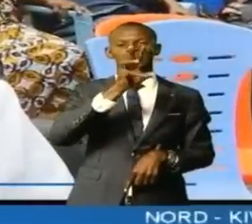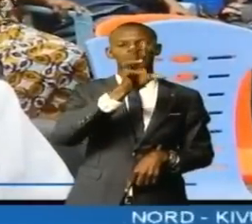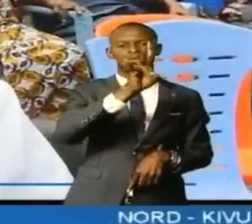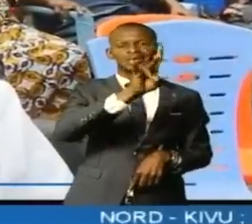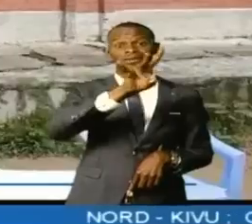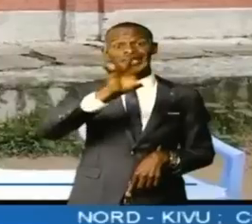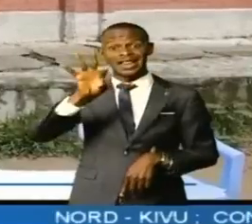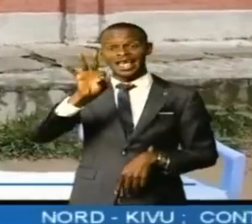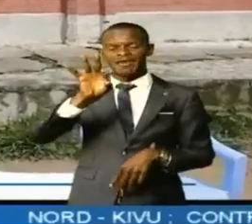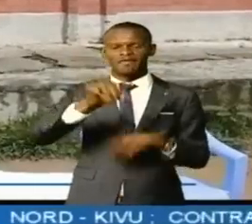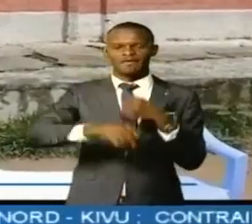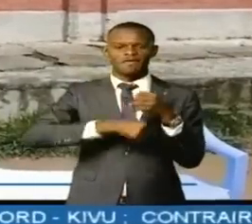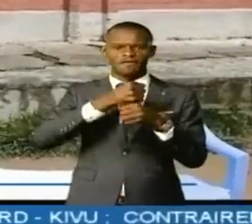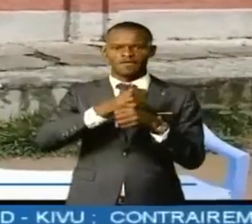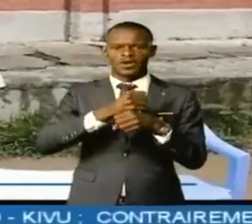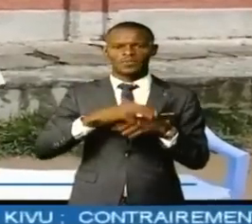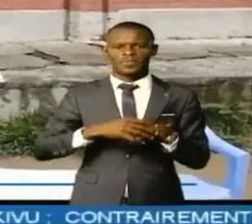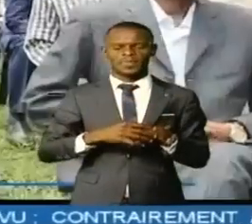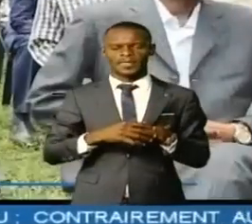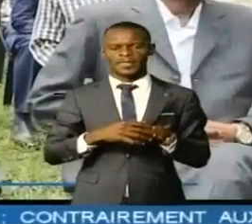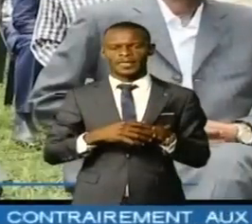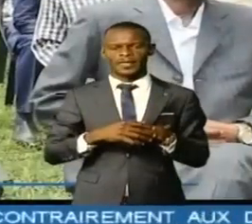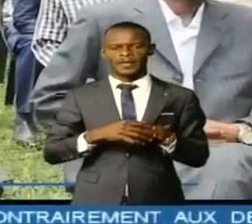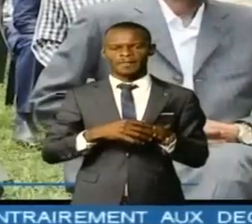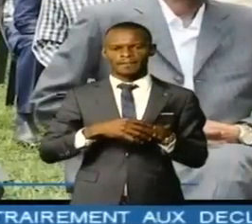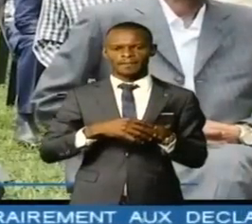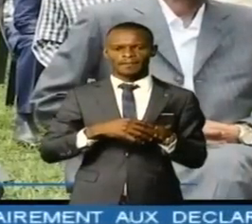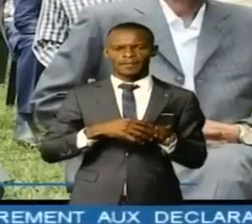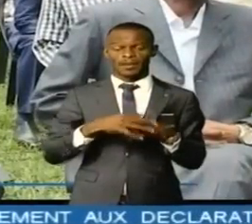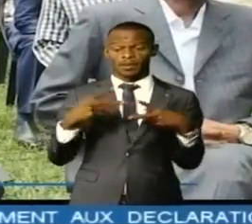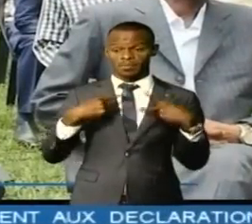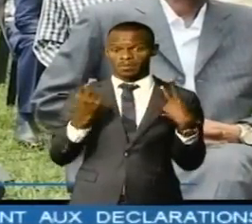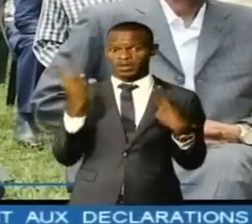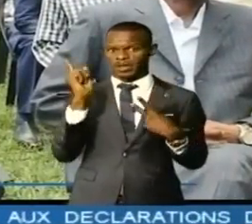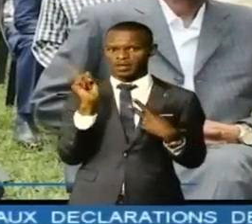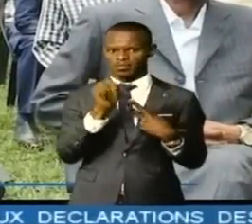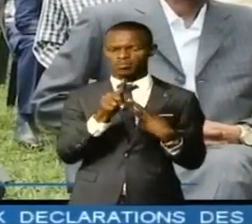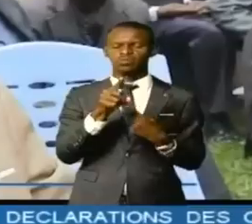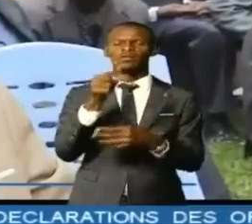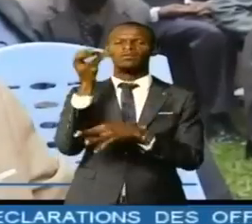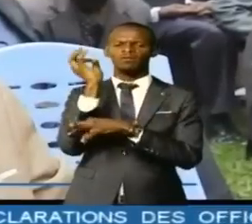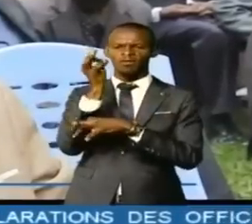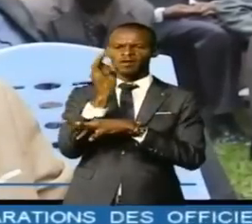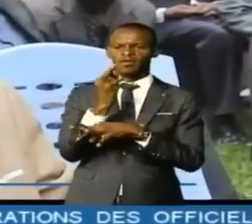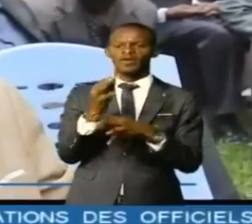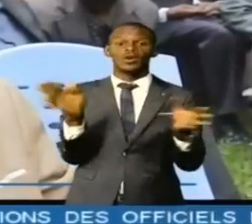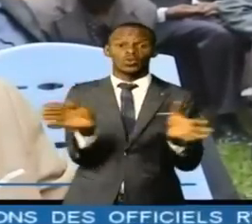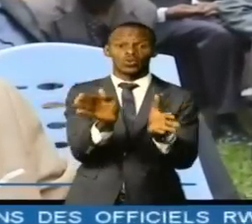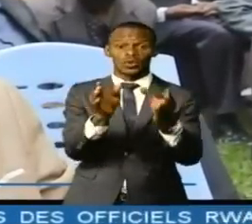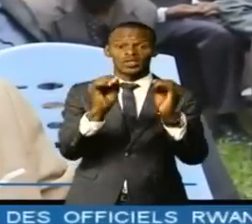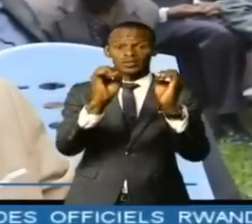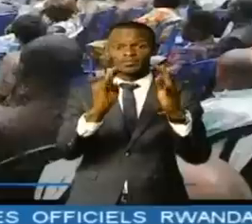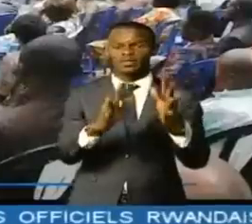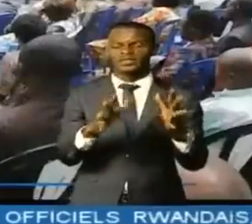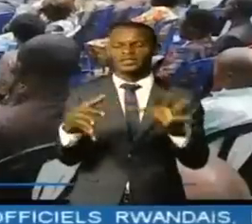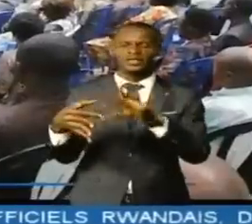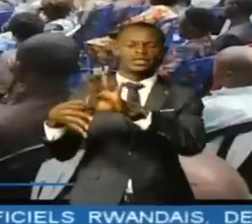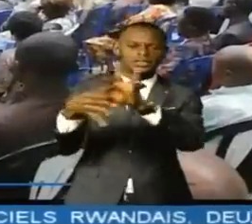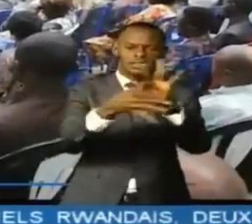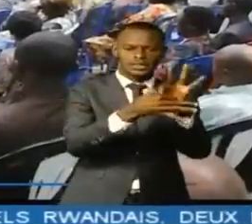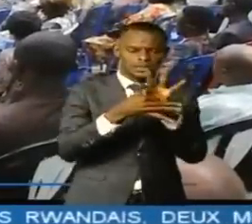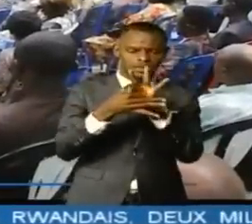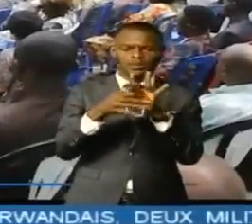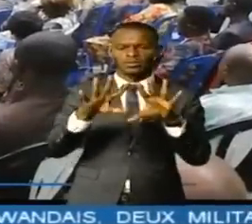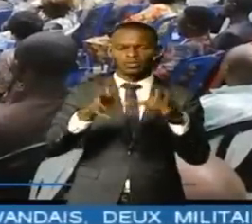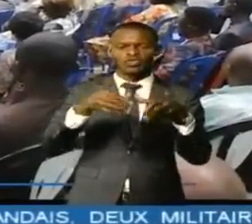l'abbé Capia. L'officiant a exhorté les professionnels de la craie à l'unité et à vivre comme membre d'une